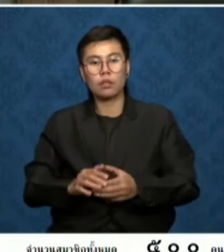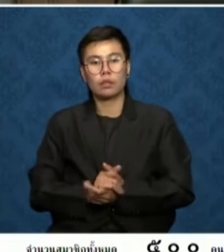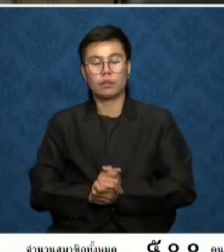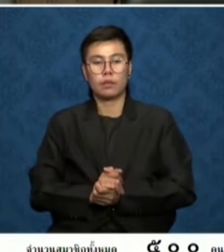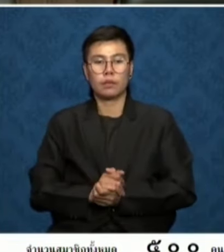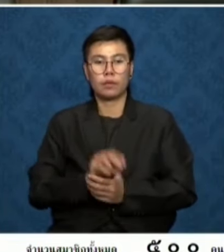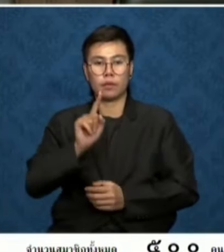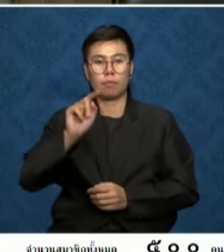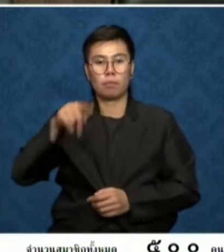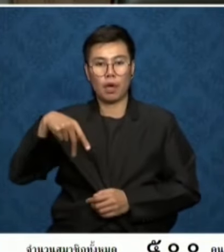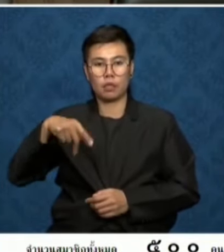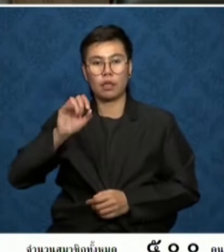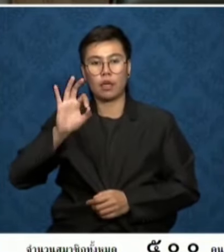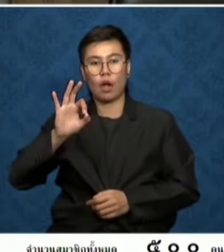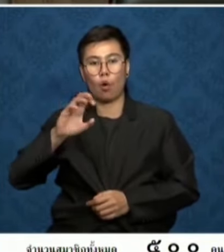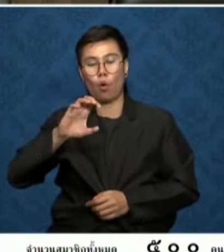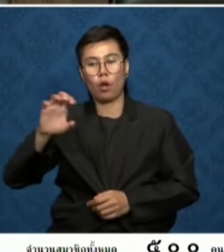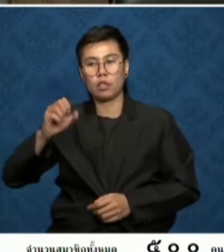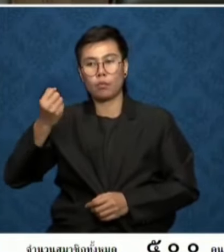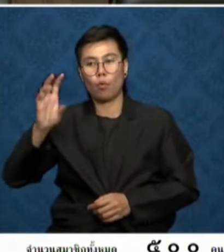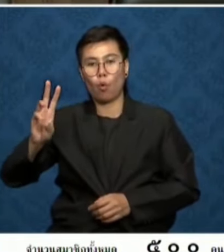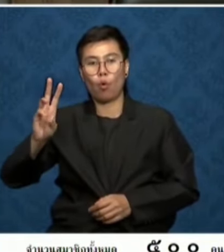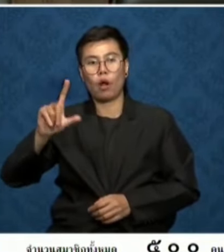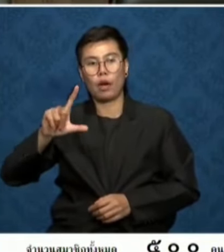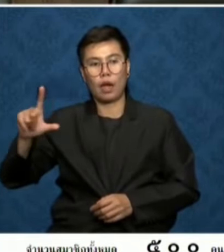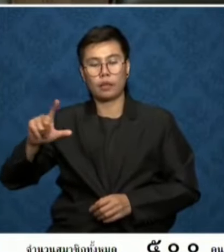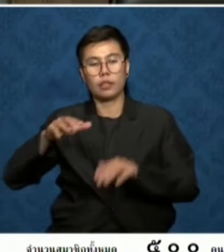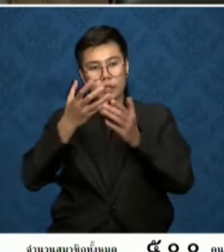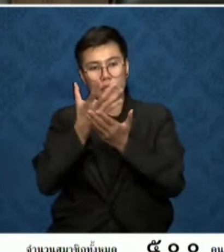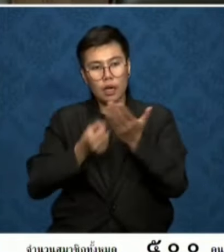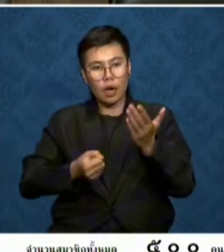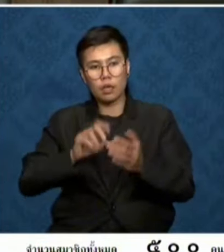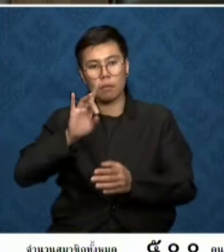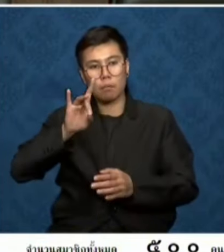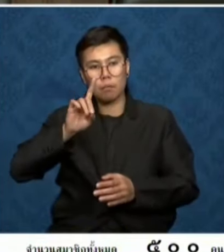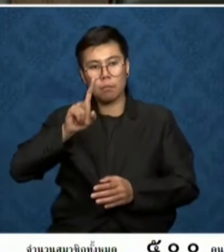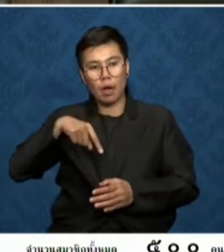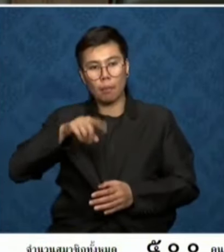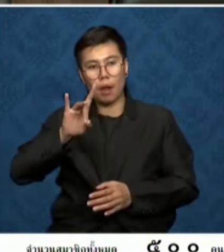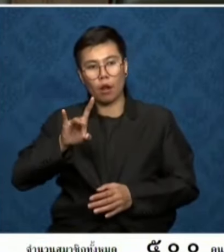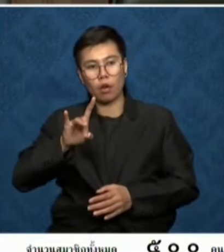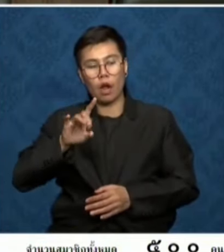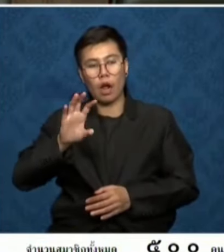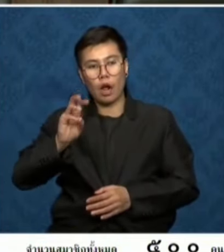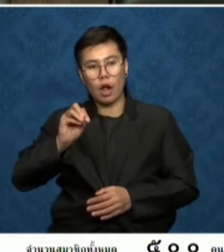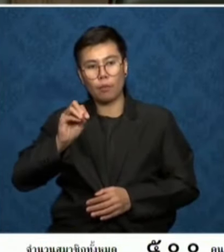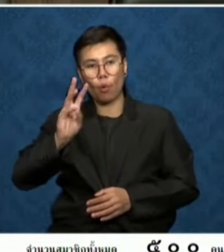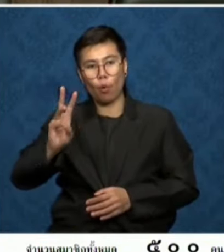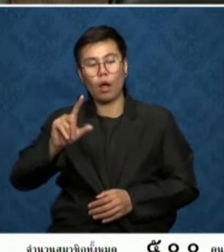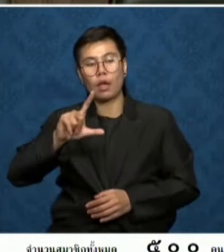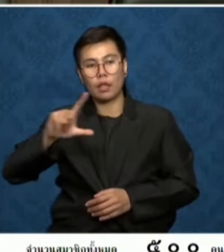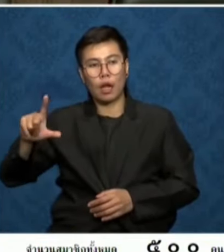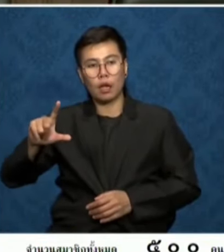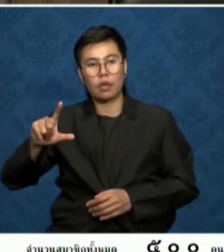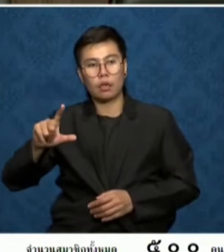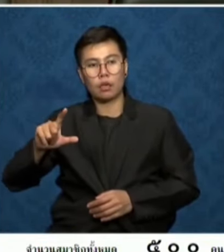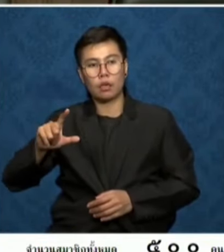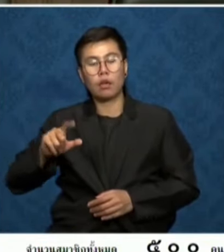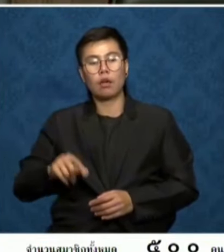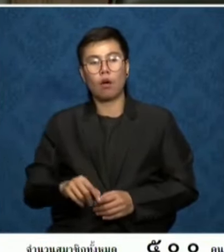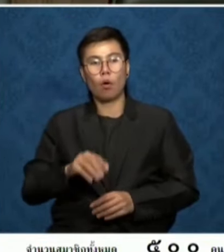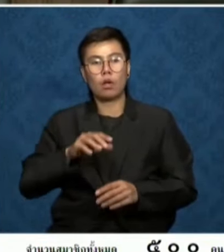ก 1,916 ล้านบาทเหลือประมาณ 1,856 ล้านบาทซึ่งจริงๆก็เกินเป้า